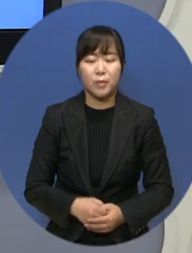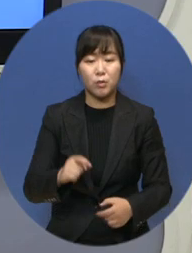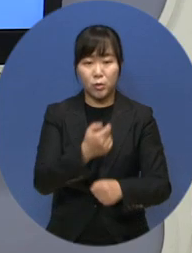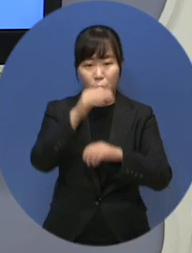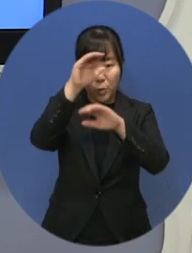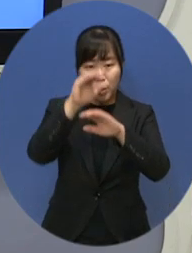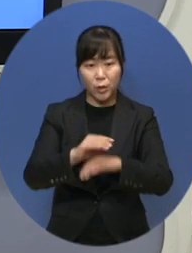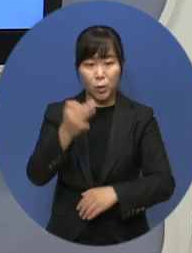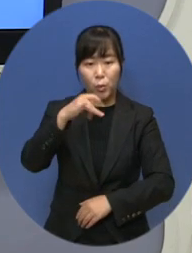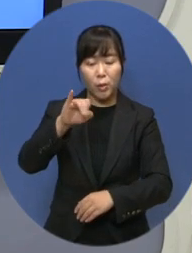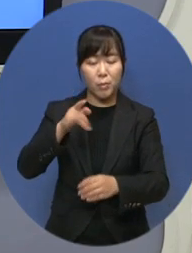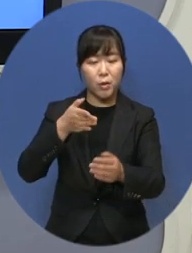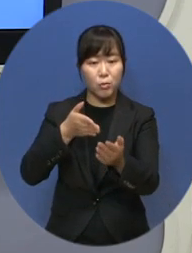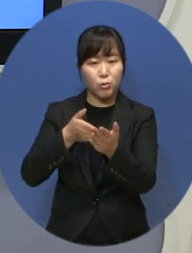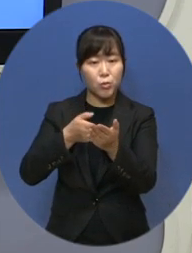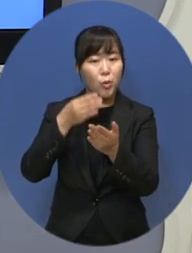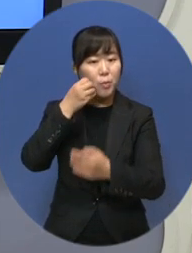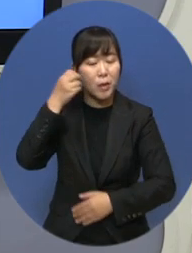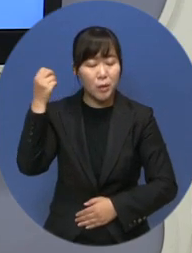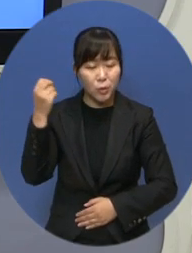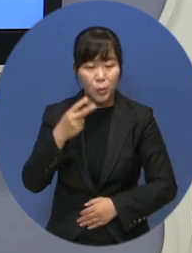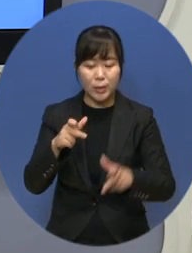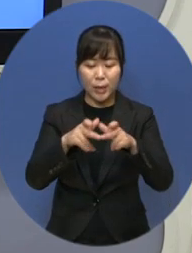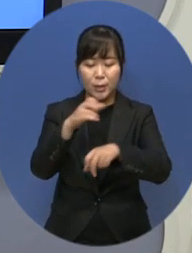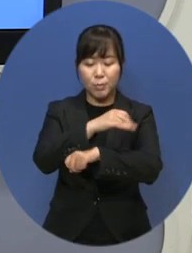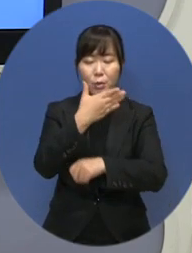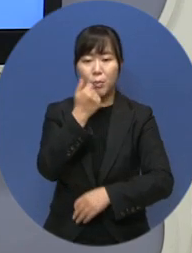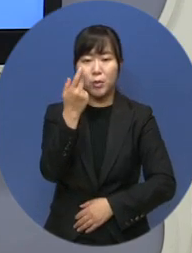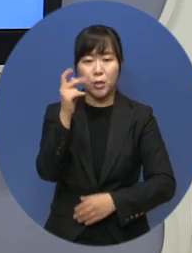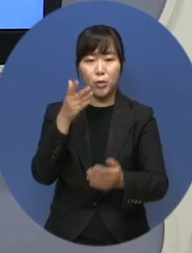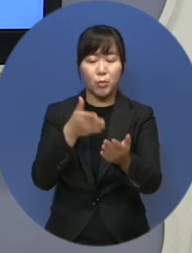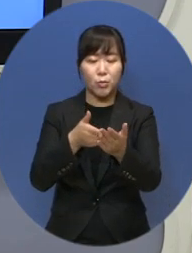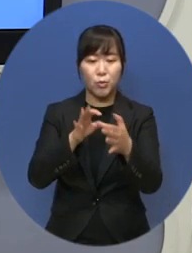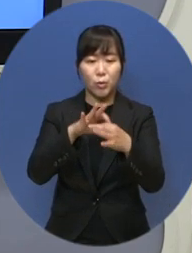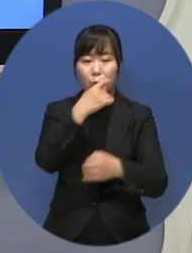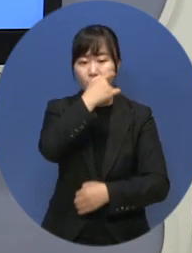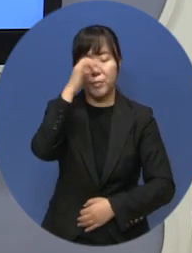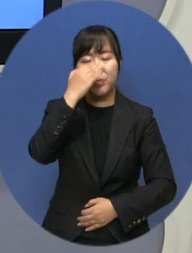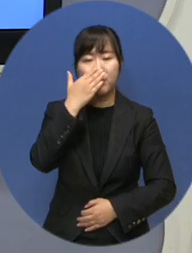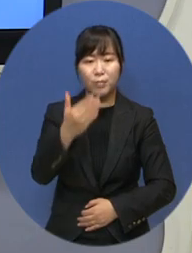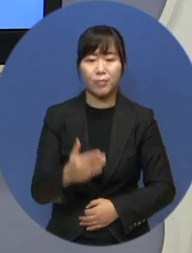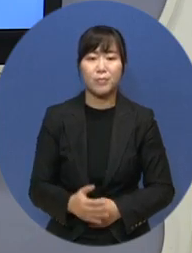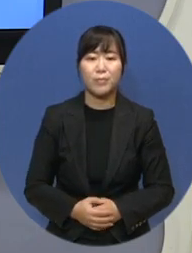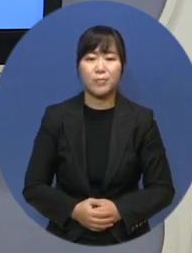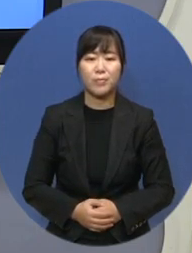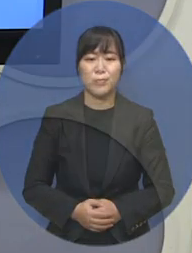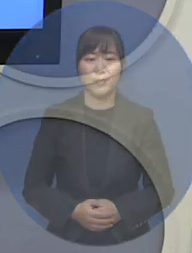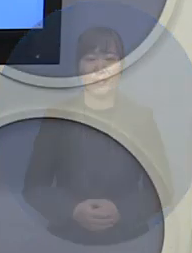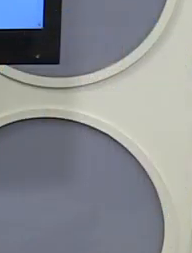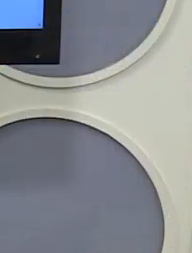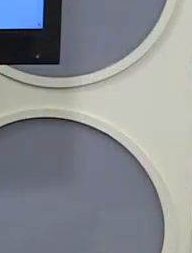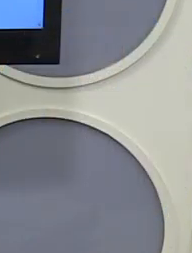이 밖에 자세한 사항은 웰피어 뉴스 홈페이지와 장애인신문, 복지TV 뉴스를 통해 확인할 수 있습니다.